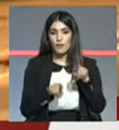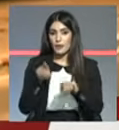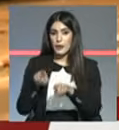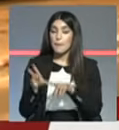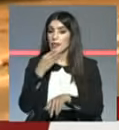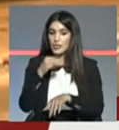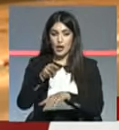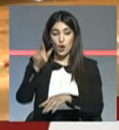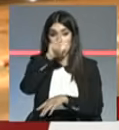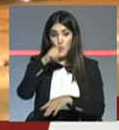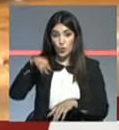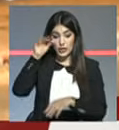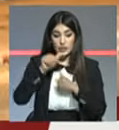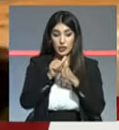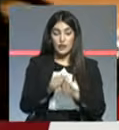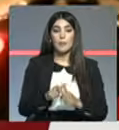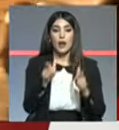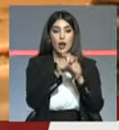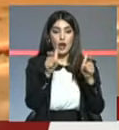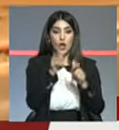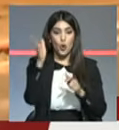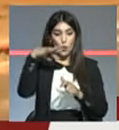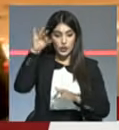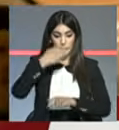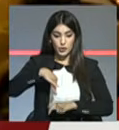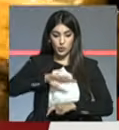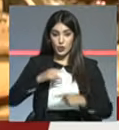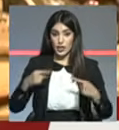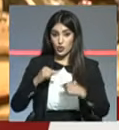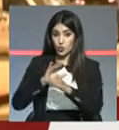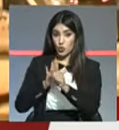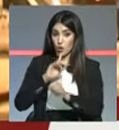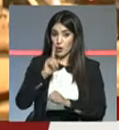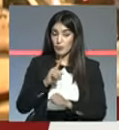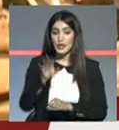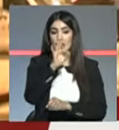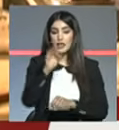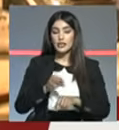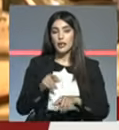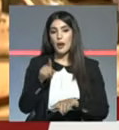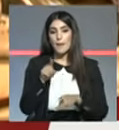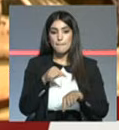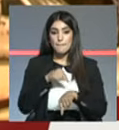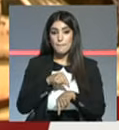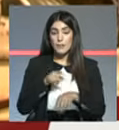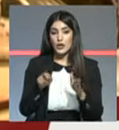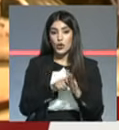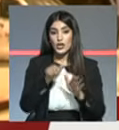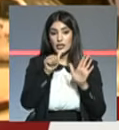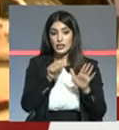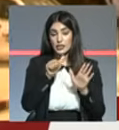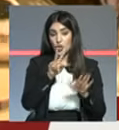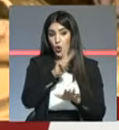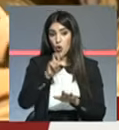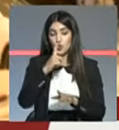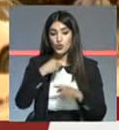المستوى الوطني وتبعا لقرار الهيئه الوطنيه لم شابات انتشار فيروس كورونا بالنسبه لل فتره المتراوحه بين السادس والعشرين من